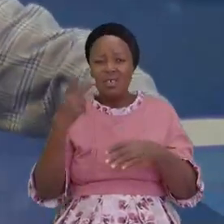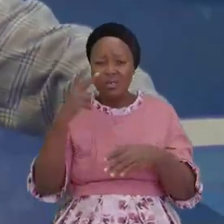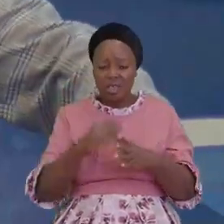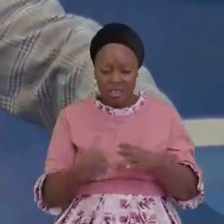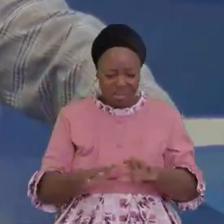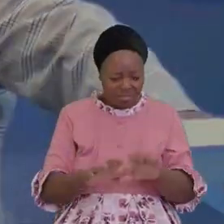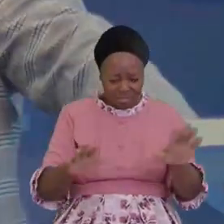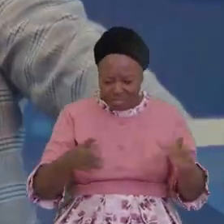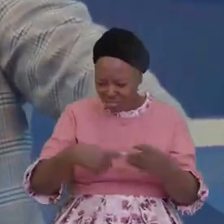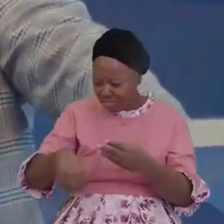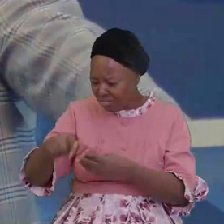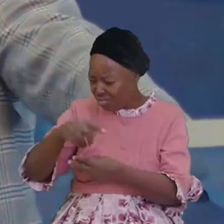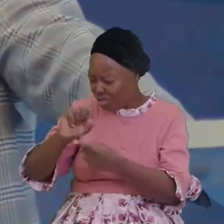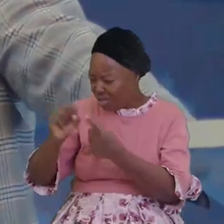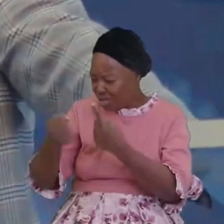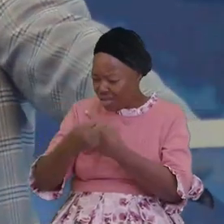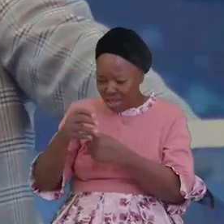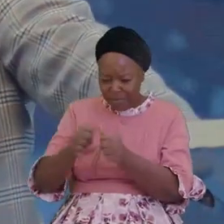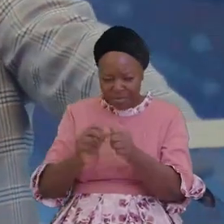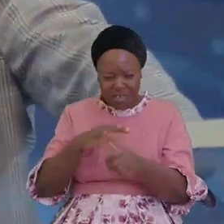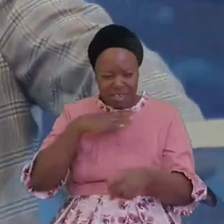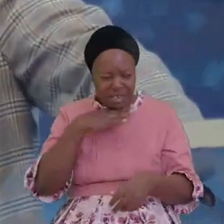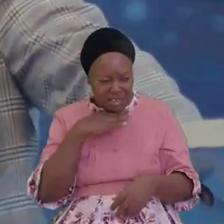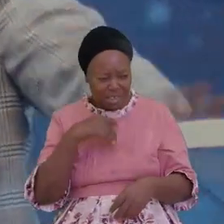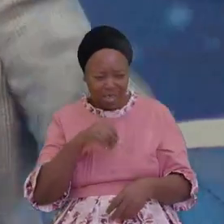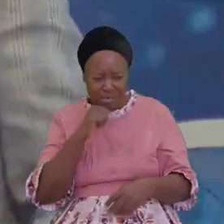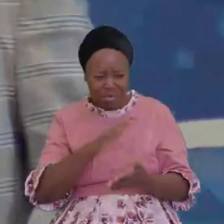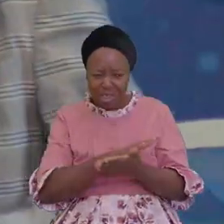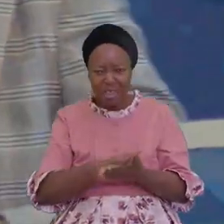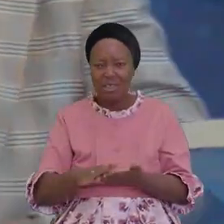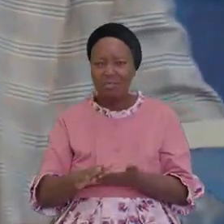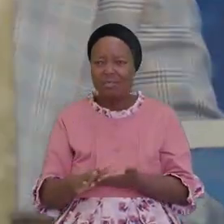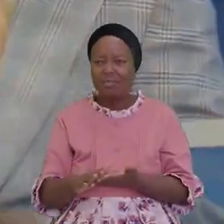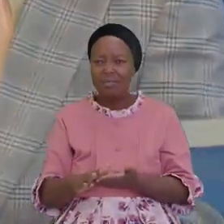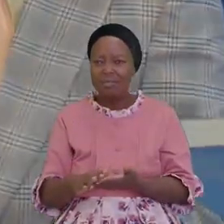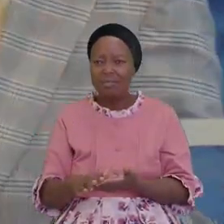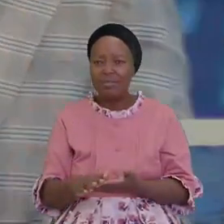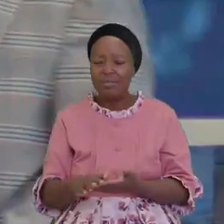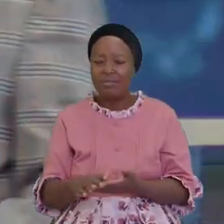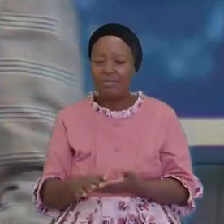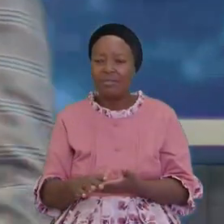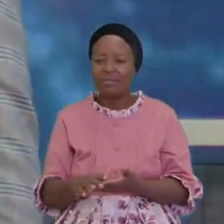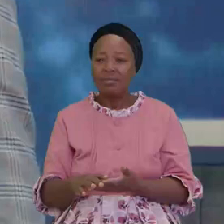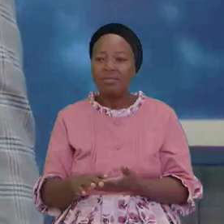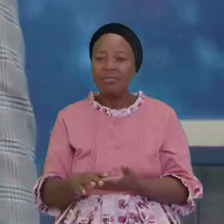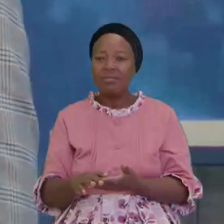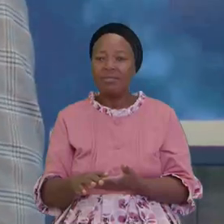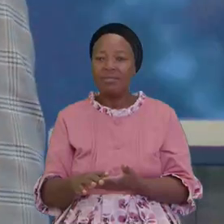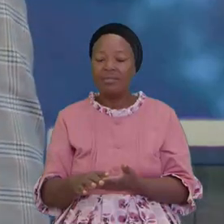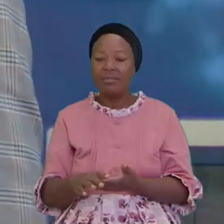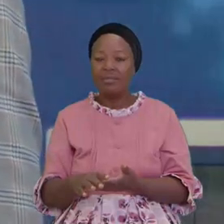Si tu vois le toit a des trous. Si tu regardes l'environnement n'est pas décent.